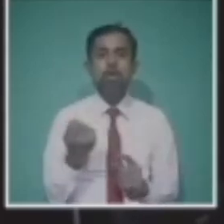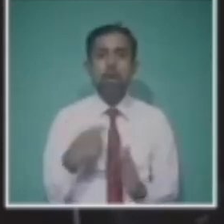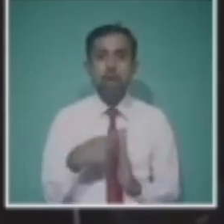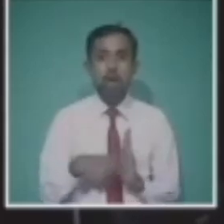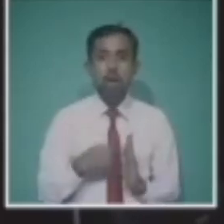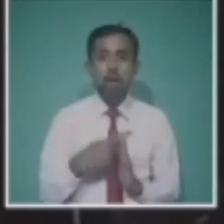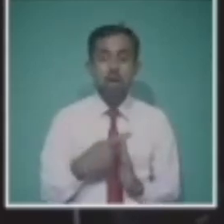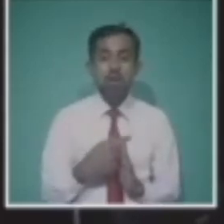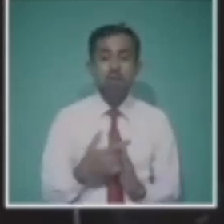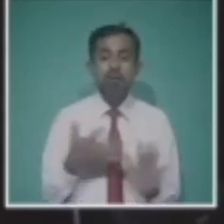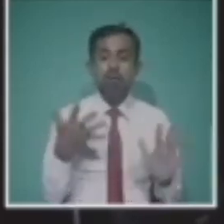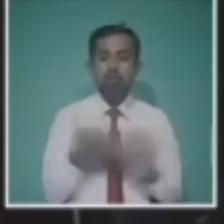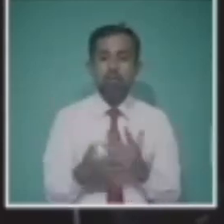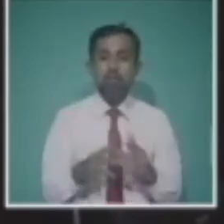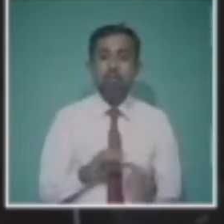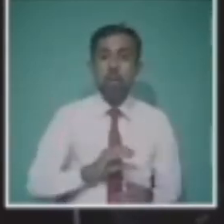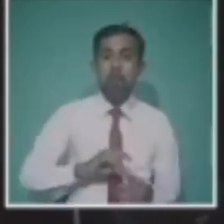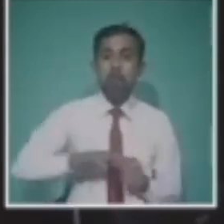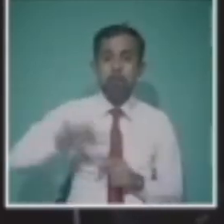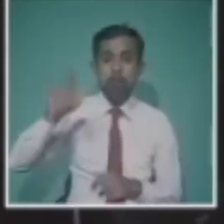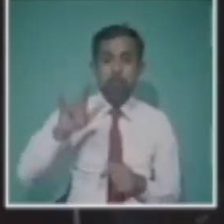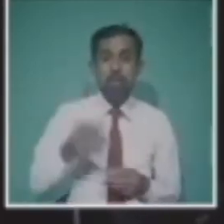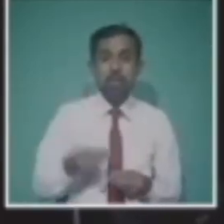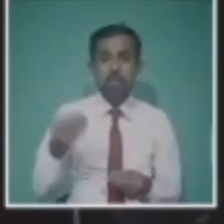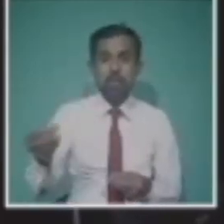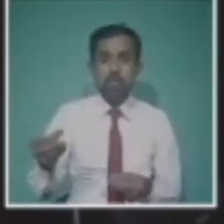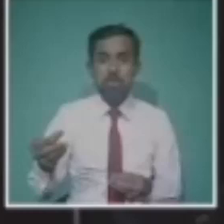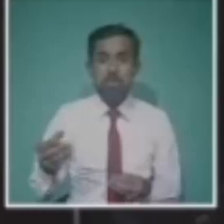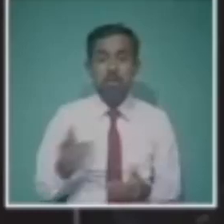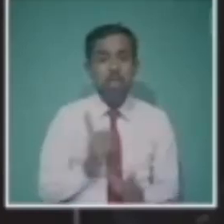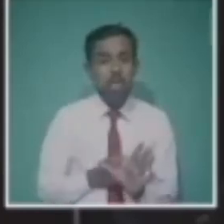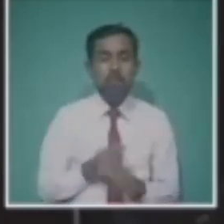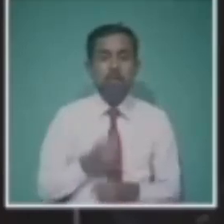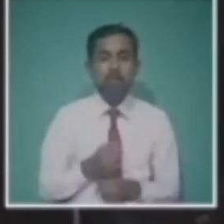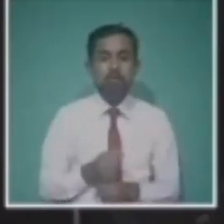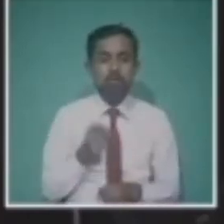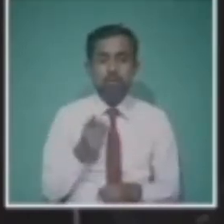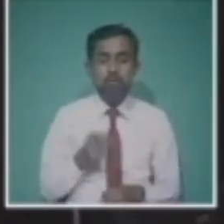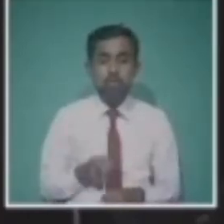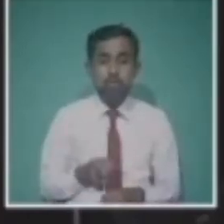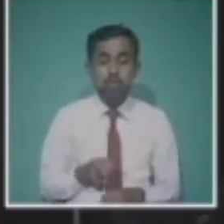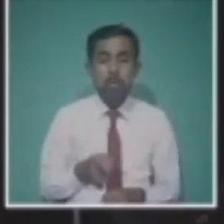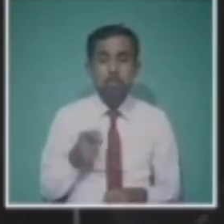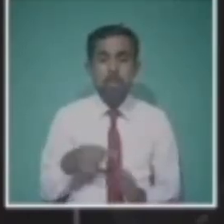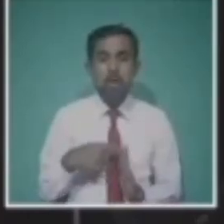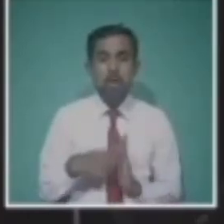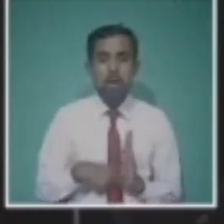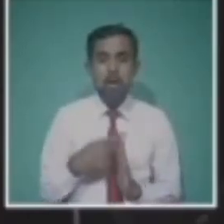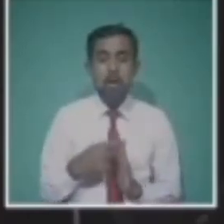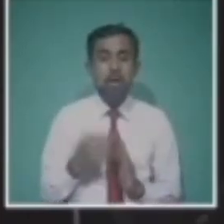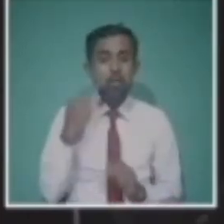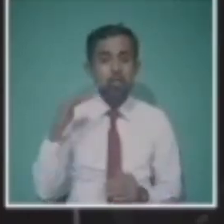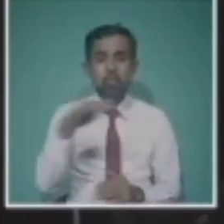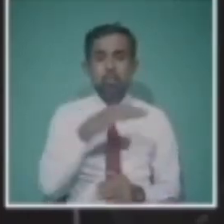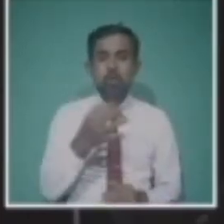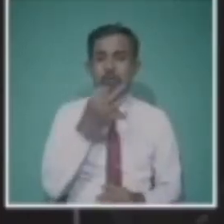ලංකාවෙන් ආයතාලෙස ගෙනියන්න ඉඩ තැබූ හැම ආණ්ඩුවකටම මේ රටේ